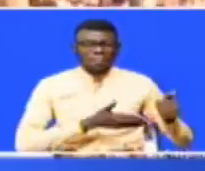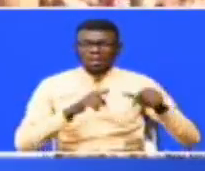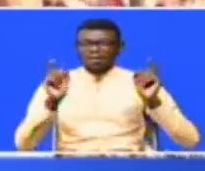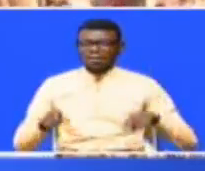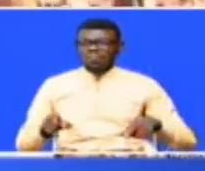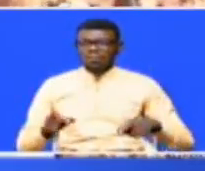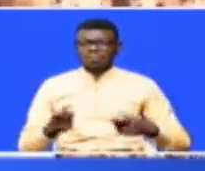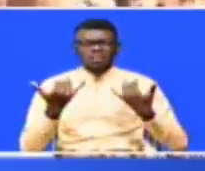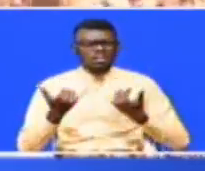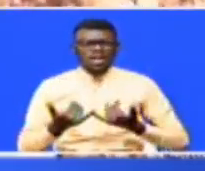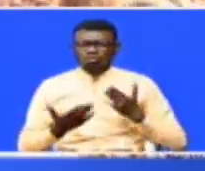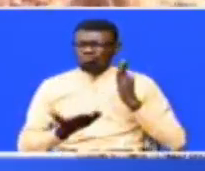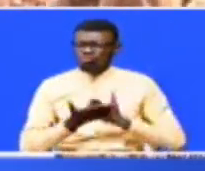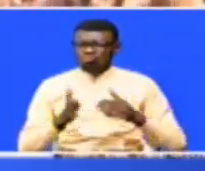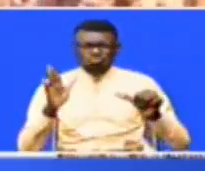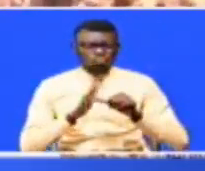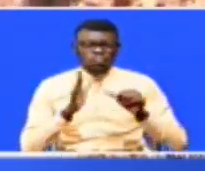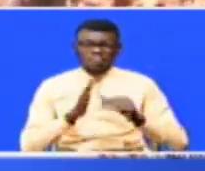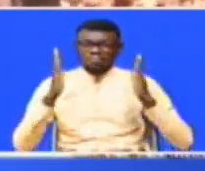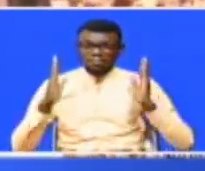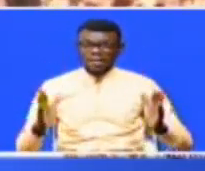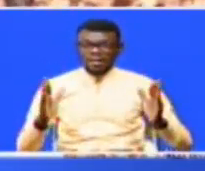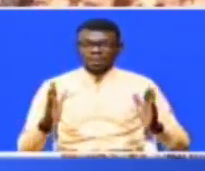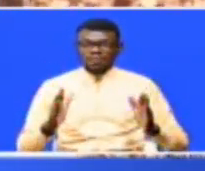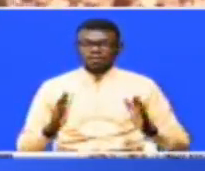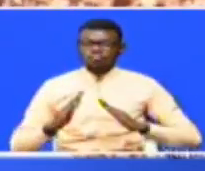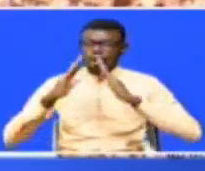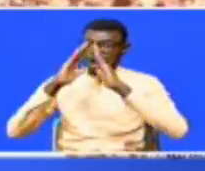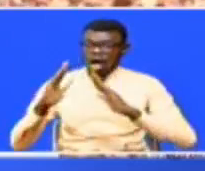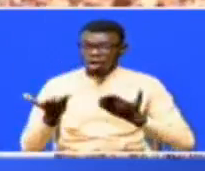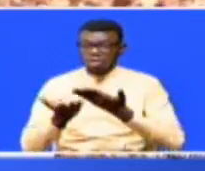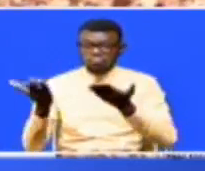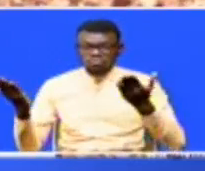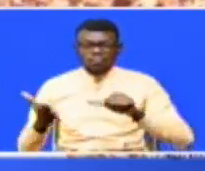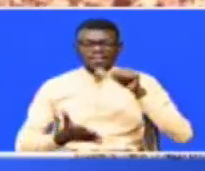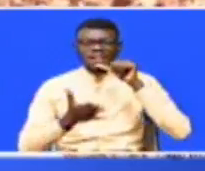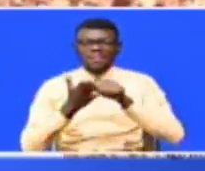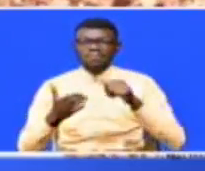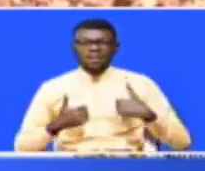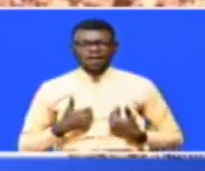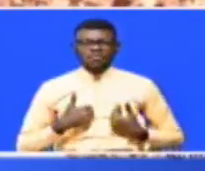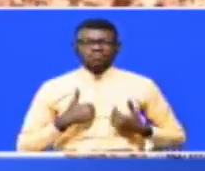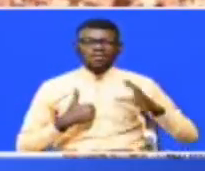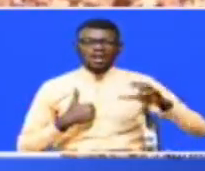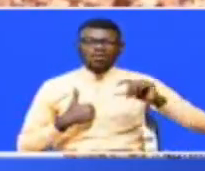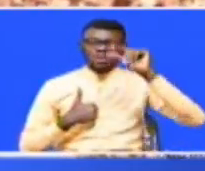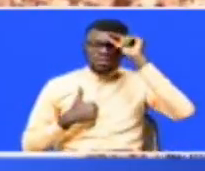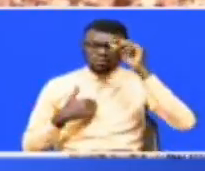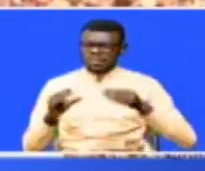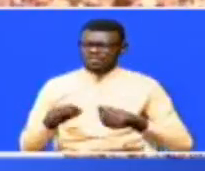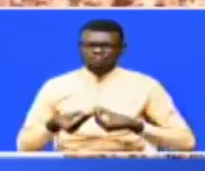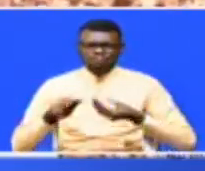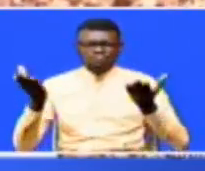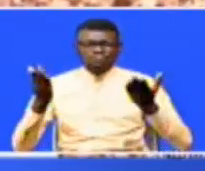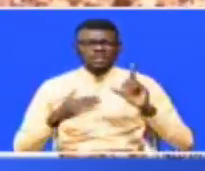sasa lile linasikitisha zaidi ni kwamba hizi nyumba ziko na allotment letters kutoka kwa county government, ambapo